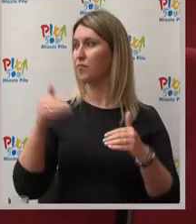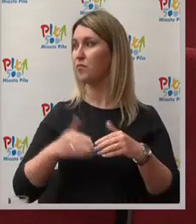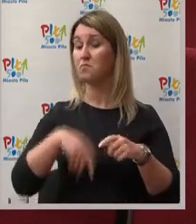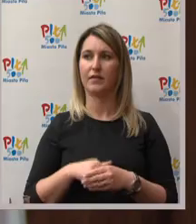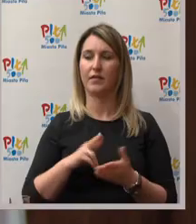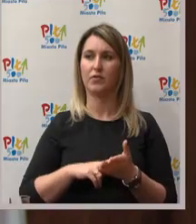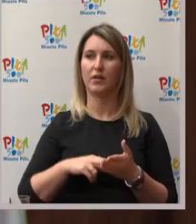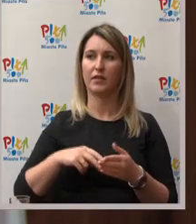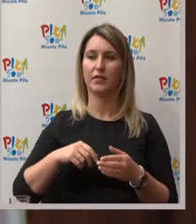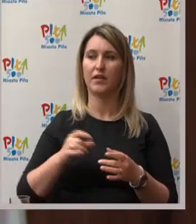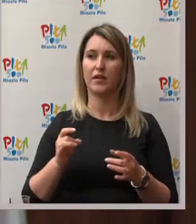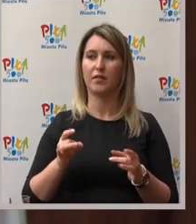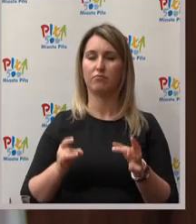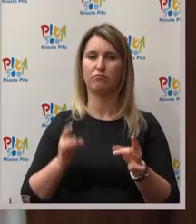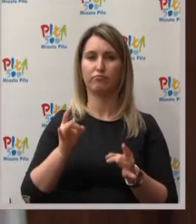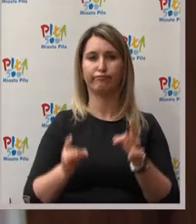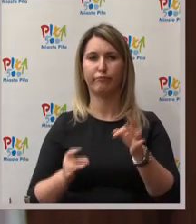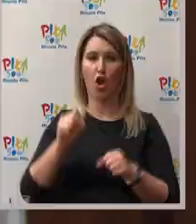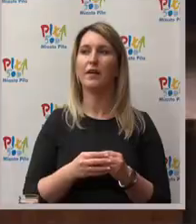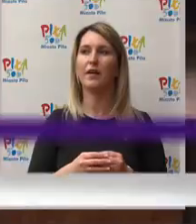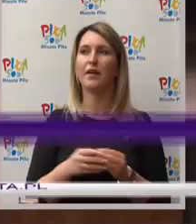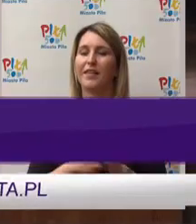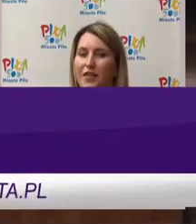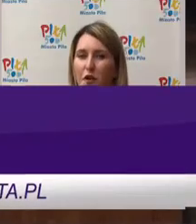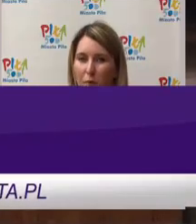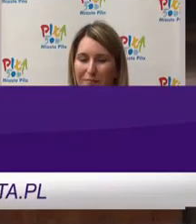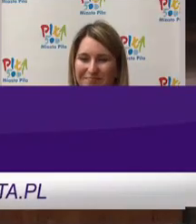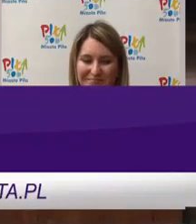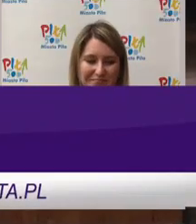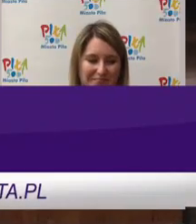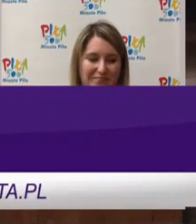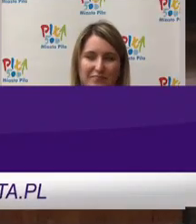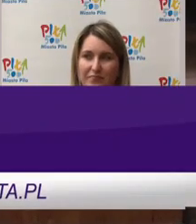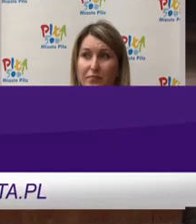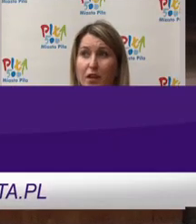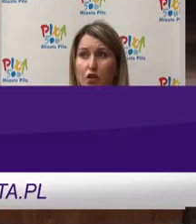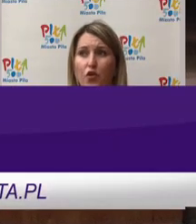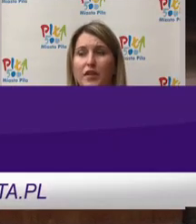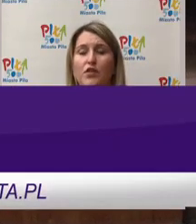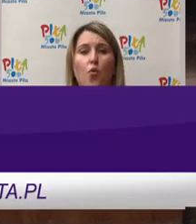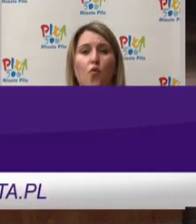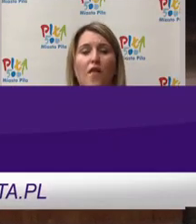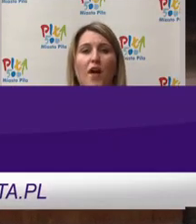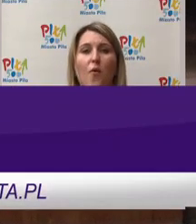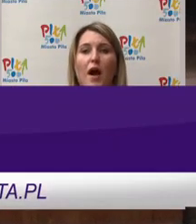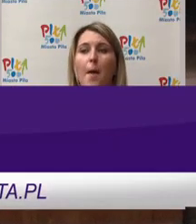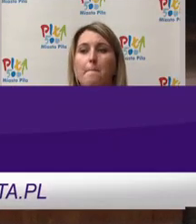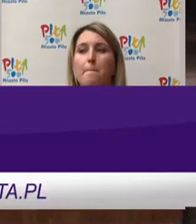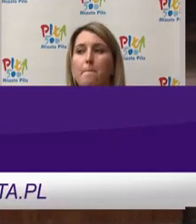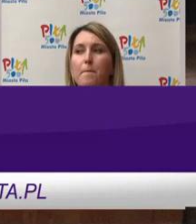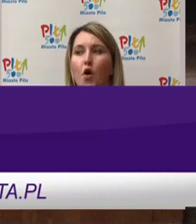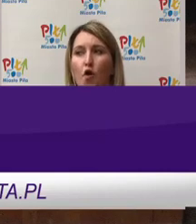program dopłat, który przyjęła Rada Miasta, dotyczy działkowców. Przede wszystkim uchwała jest wyjściem naprzeciw